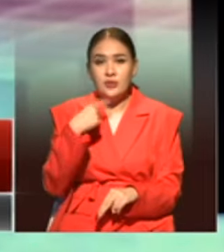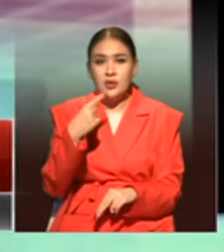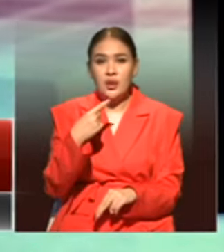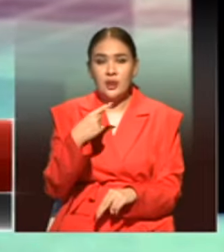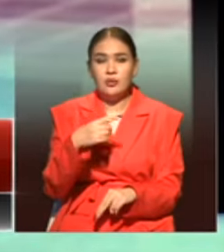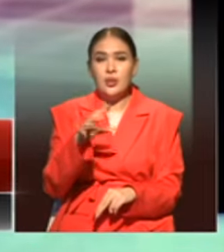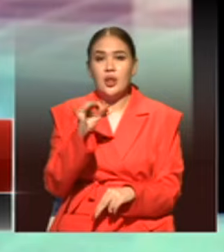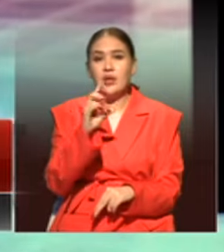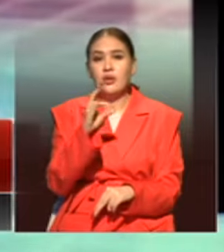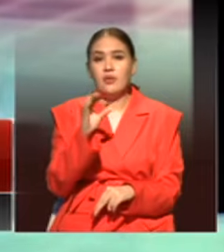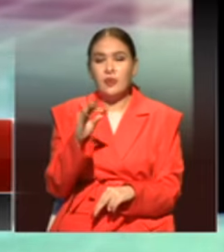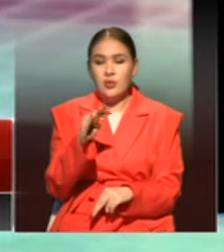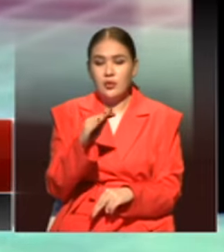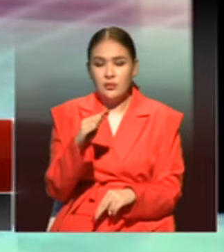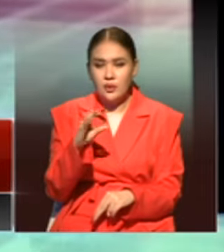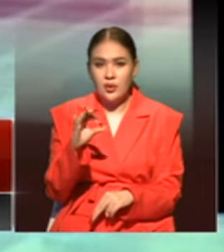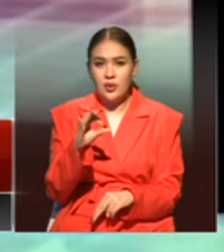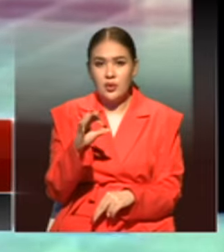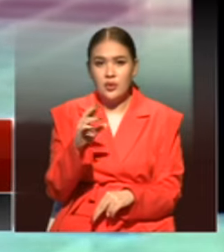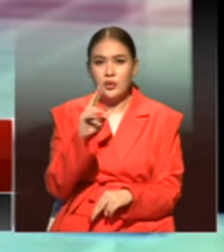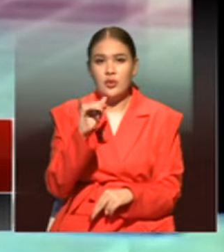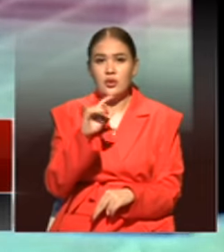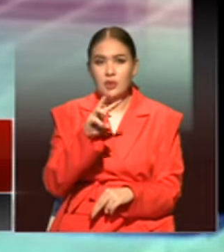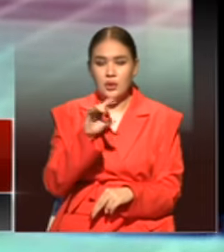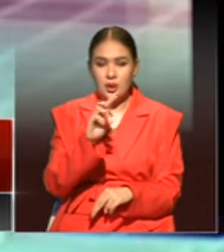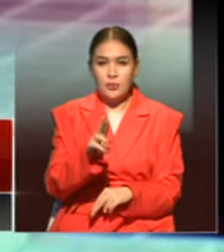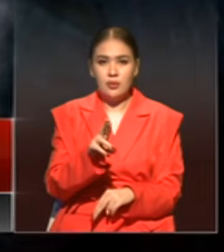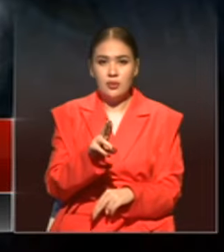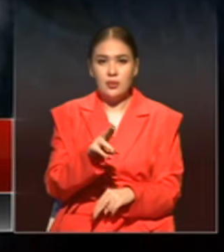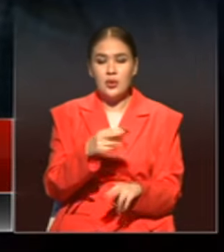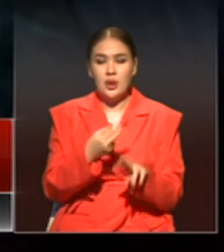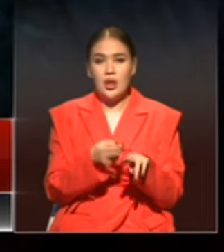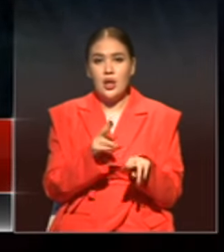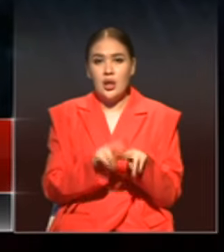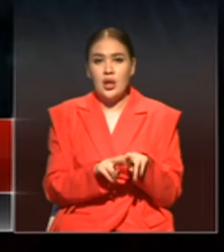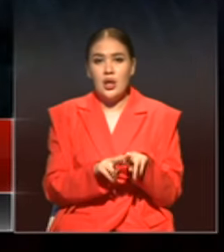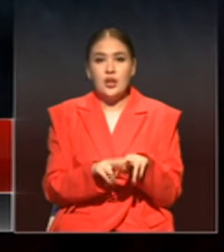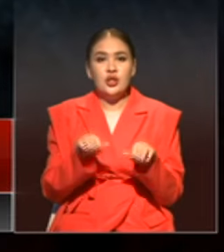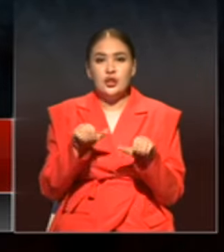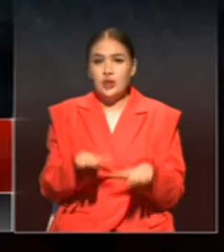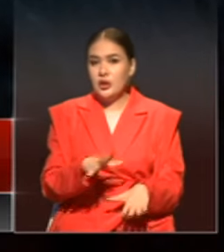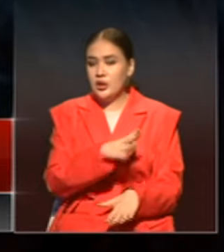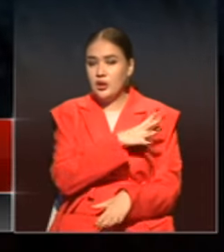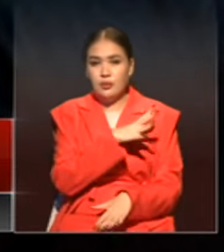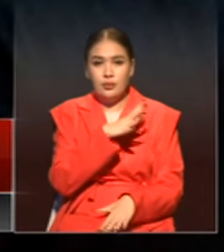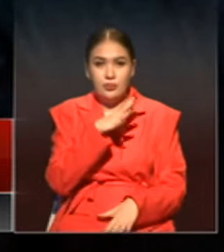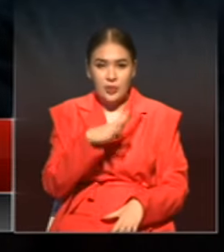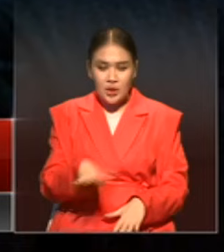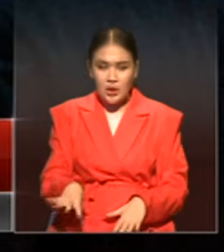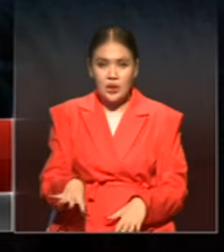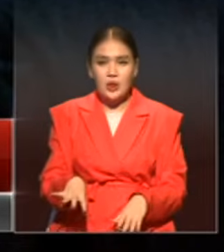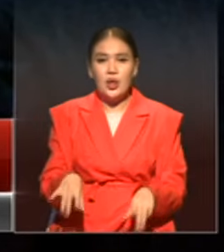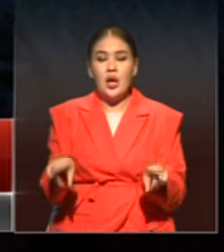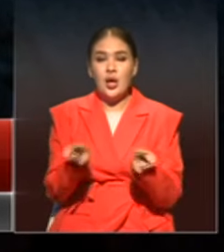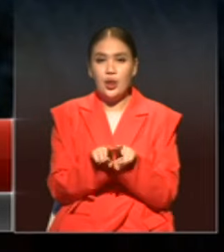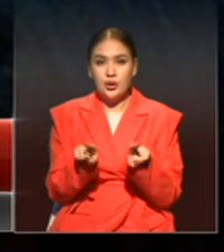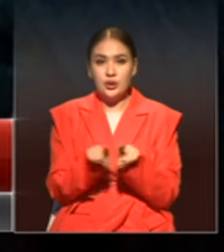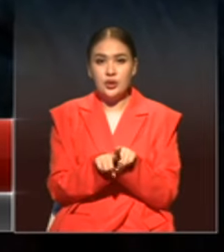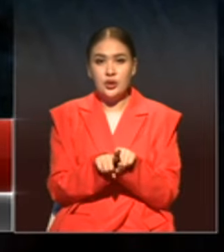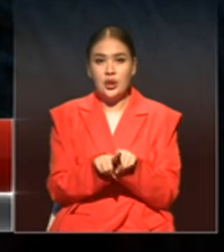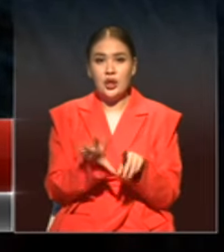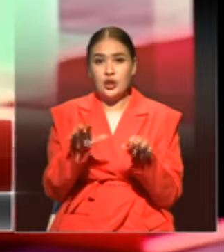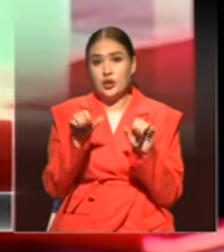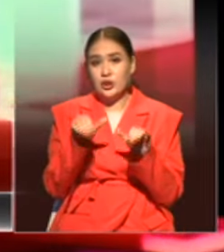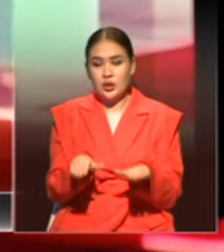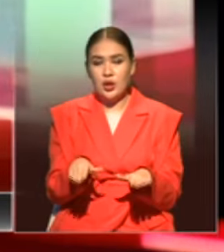жаңағы инфрақұрылымдық мәселелер шешілмеген, және де шешілген күннің өзінде сол жәшіктердің ішінде тиісті